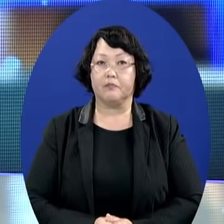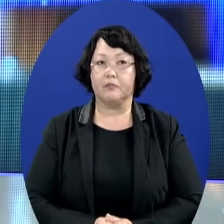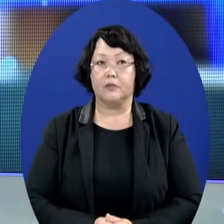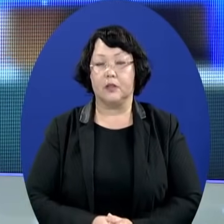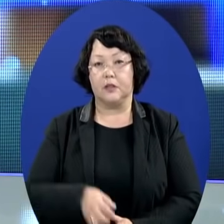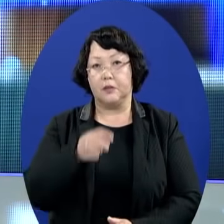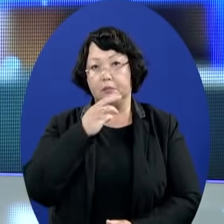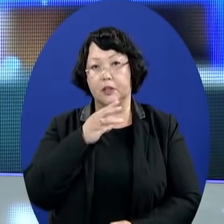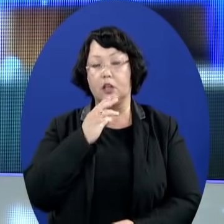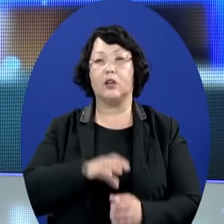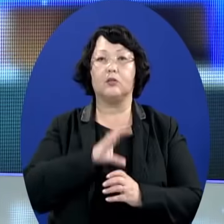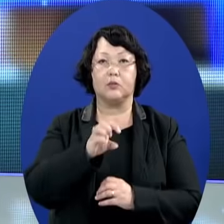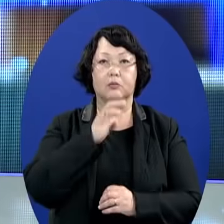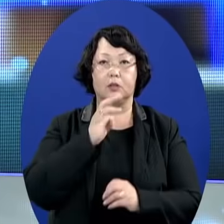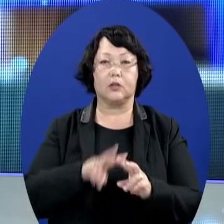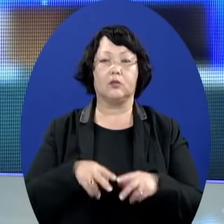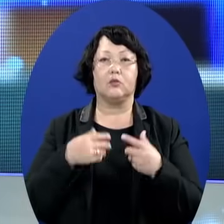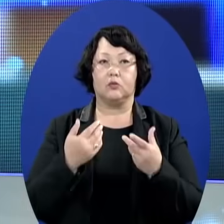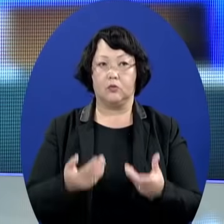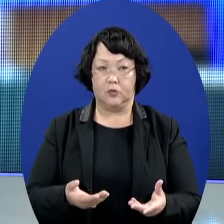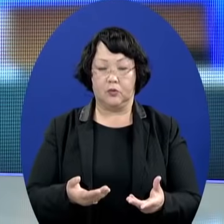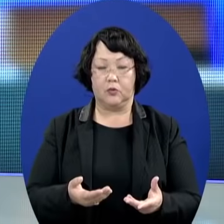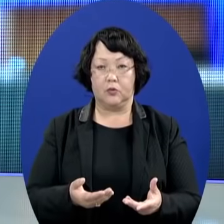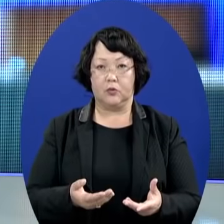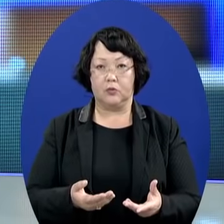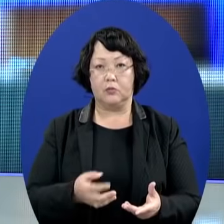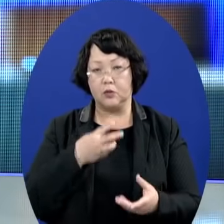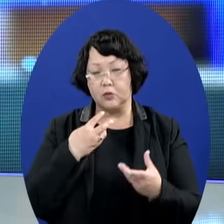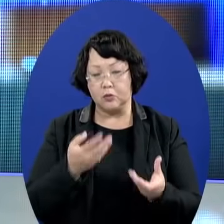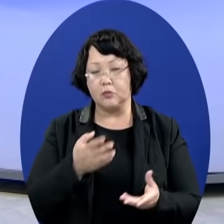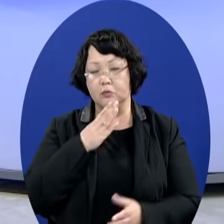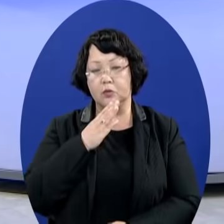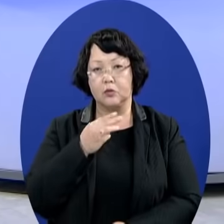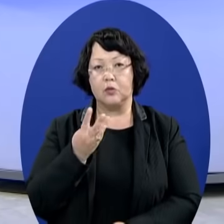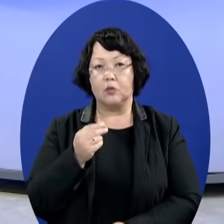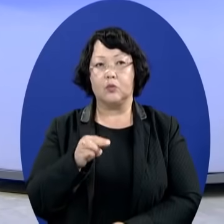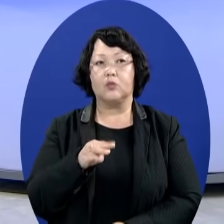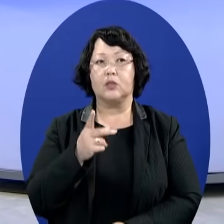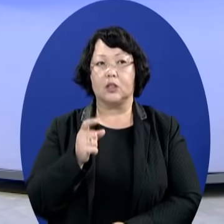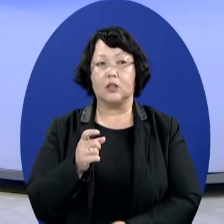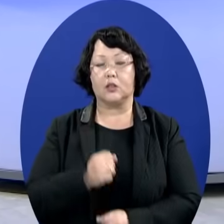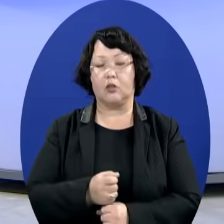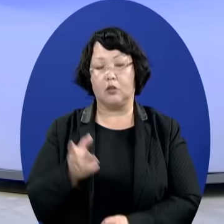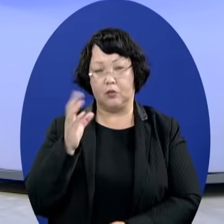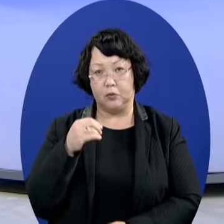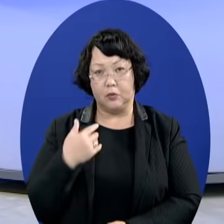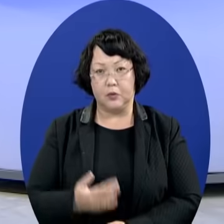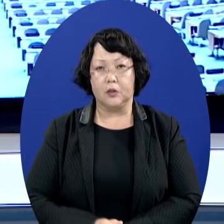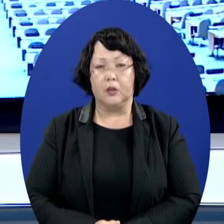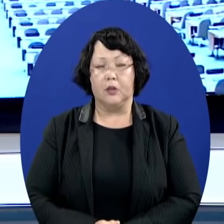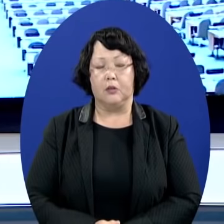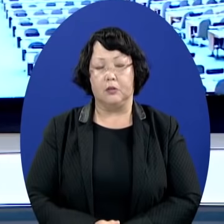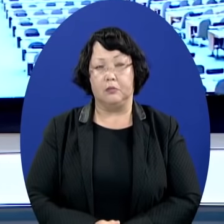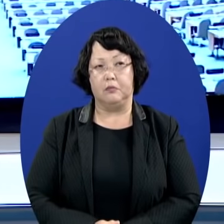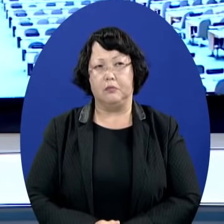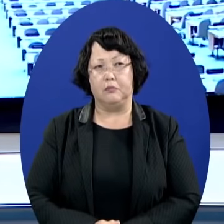Цагийн хүрд мэдээллийн хөтөлбөр олон улсын мэдээгээр үргэлжилж байна. Олон улсын мэдээлэлээс өрөхөөр студиуд тоомч төвшин жаргалж ижилж байна. Арай мэнтүргий. Арай мэнтүргий, үзэгчдэд арай мэнтүргий.